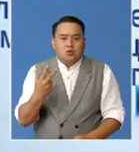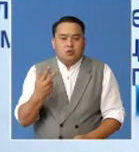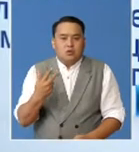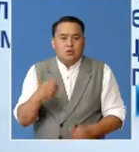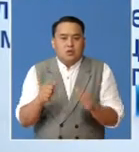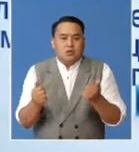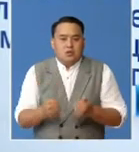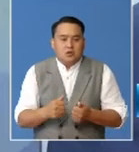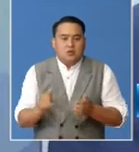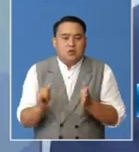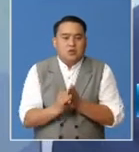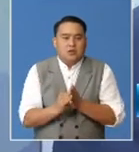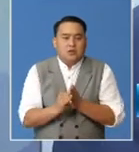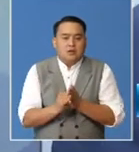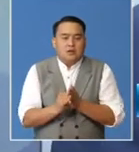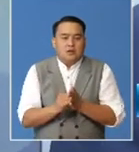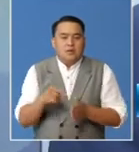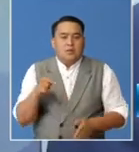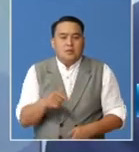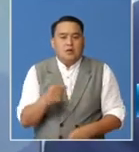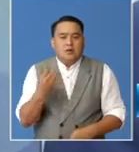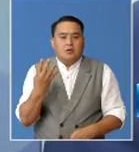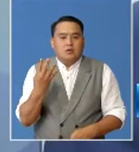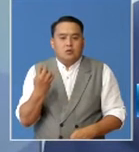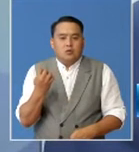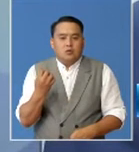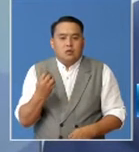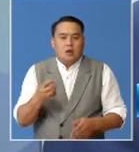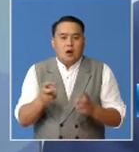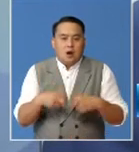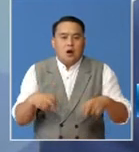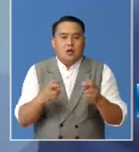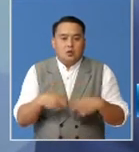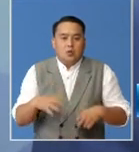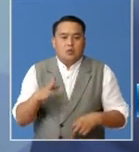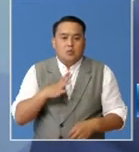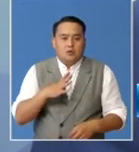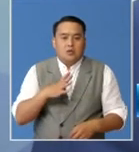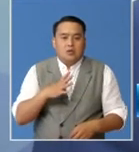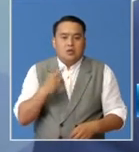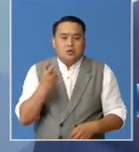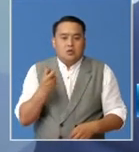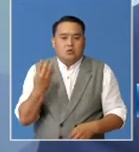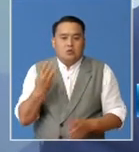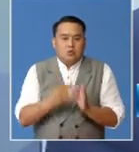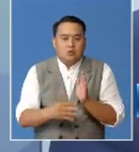ескерткіштер бар. Оның 1420-сы бізде археология ескерткіш болса,